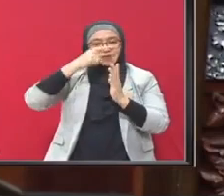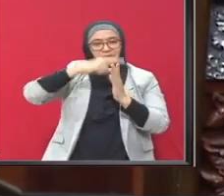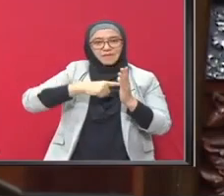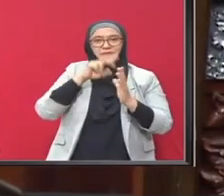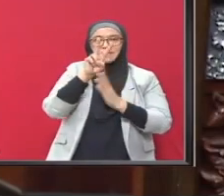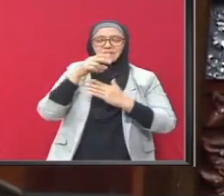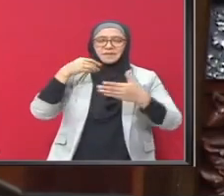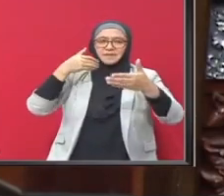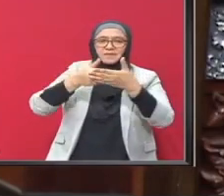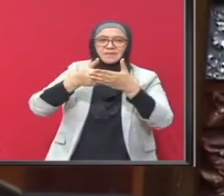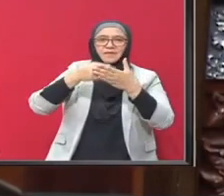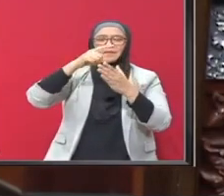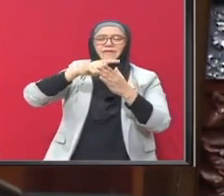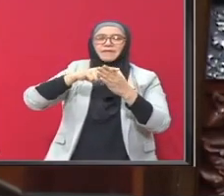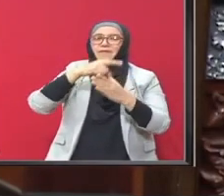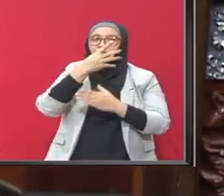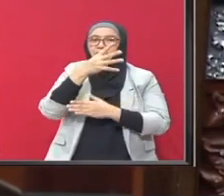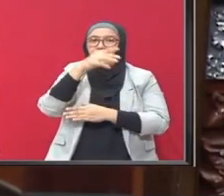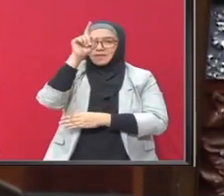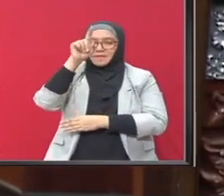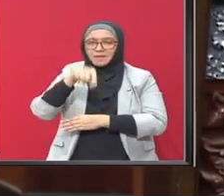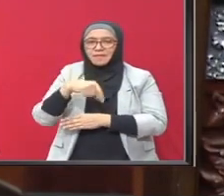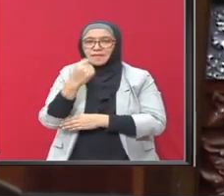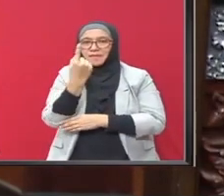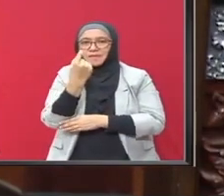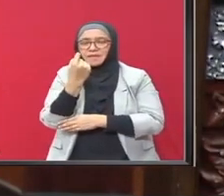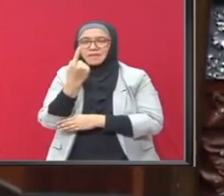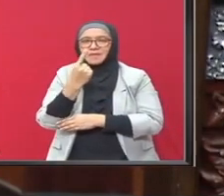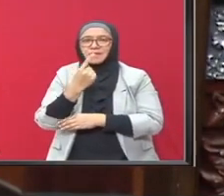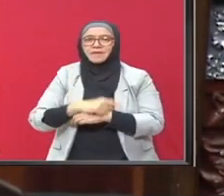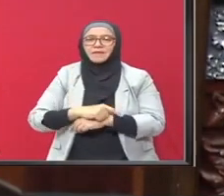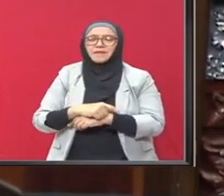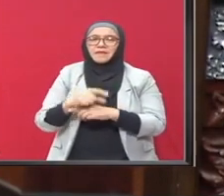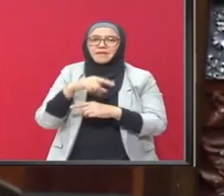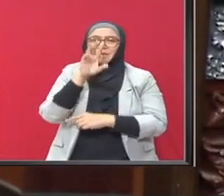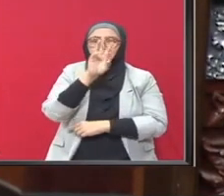Februari hingga 14 Nov 2012 sebanyak